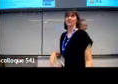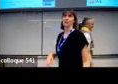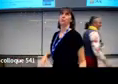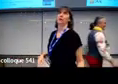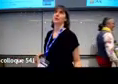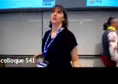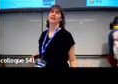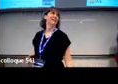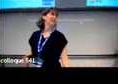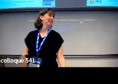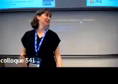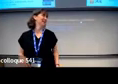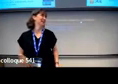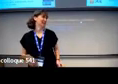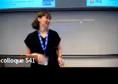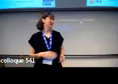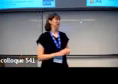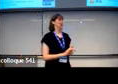J'aime les titres longs.